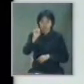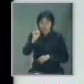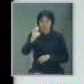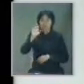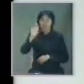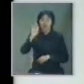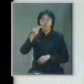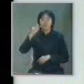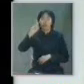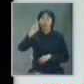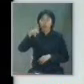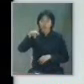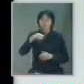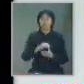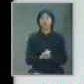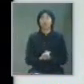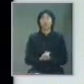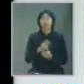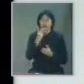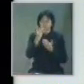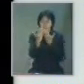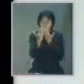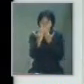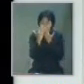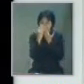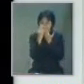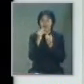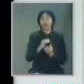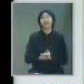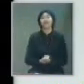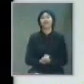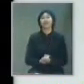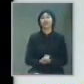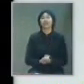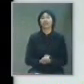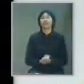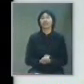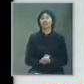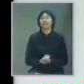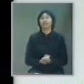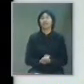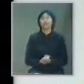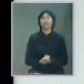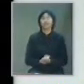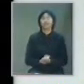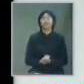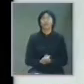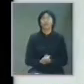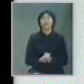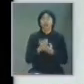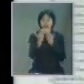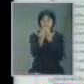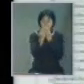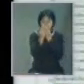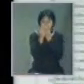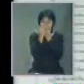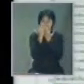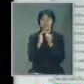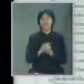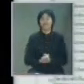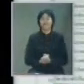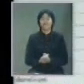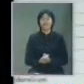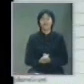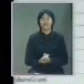1,996,000ครับโคตรหน่อยสิครับโคตรหน่อยโคตรหน่อยให้เห็นตัวเลขหน่อยโคตรหน่อยเจ้าหน้าที่นะครับ